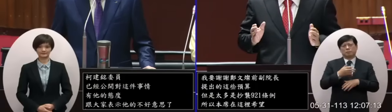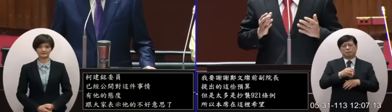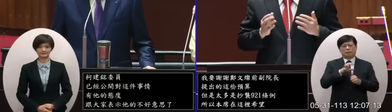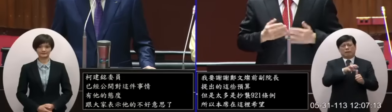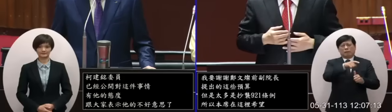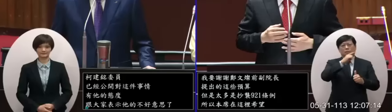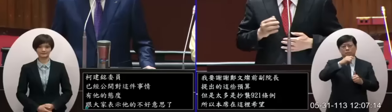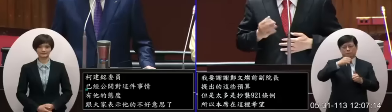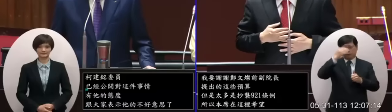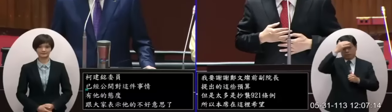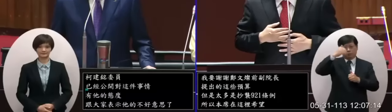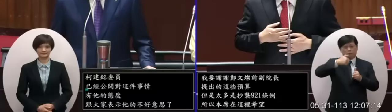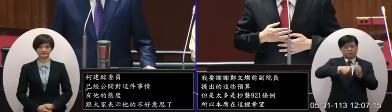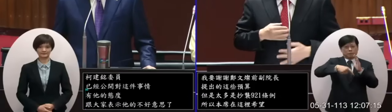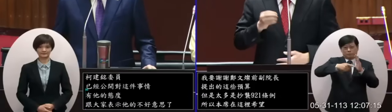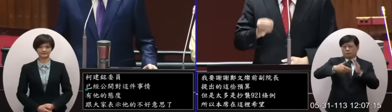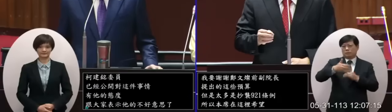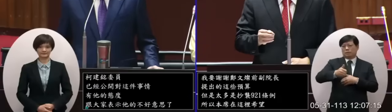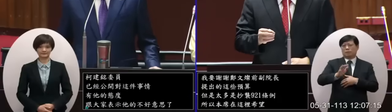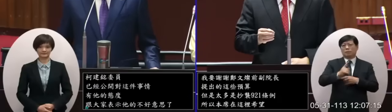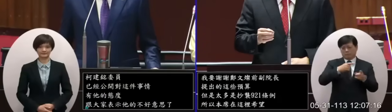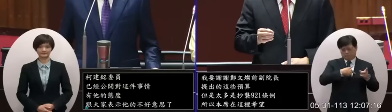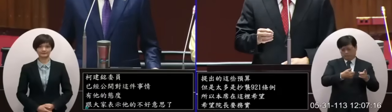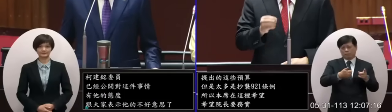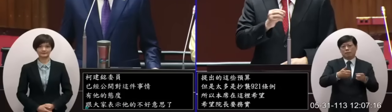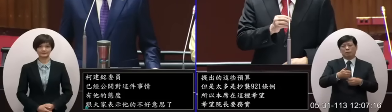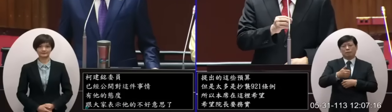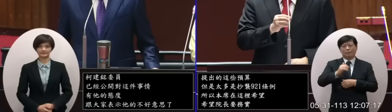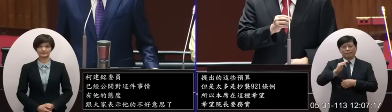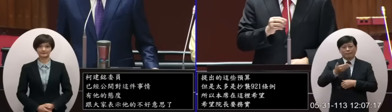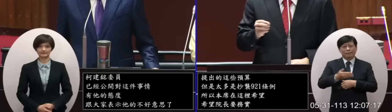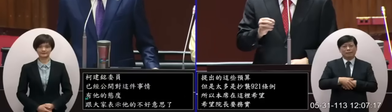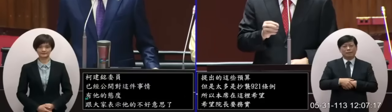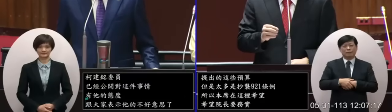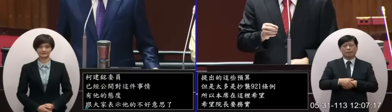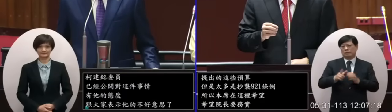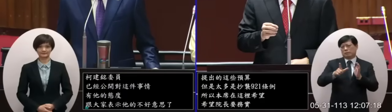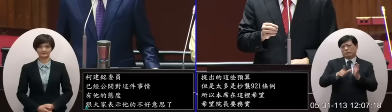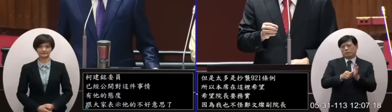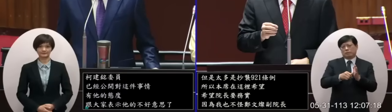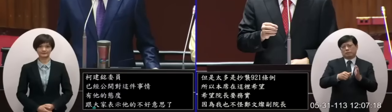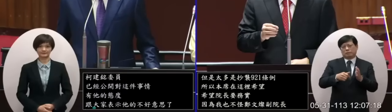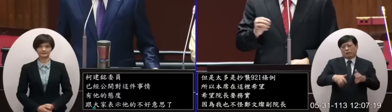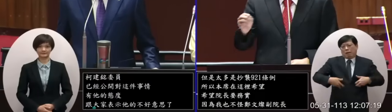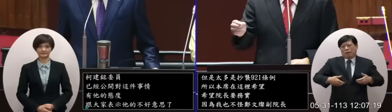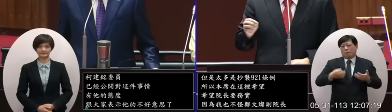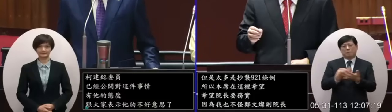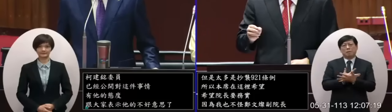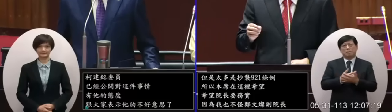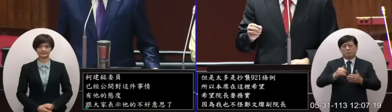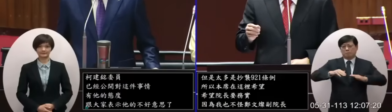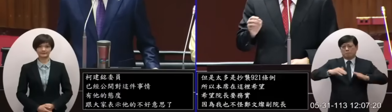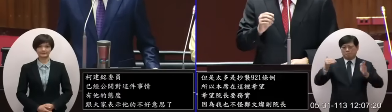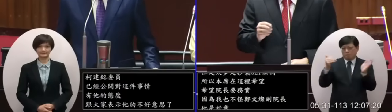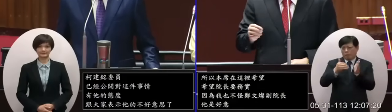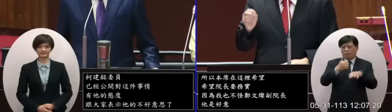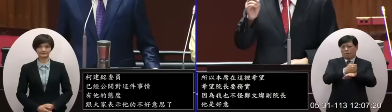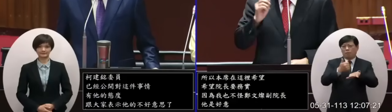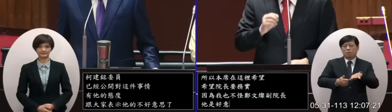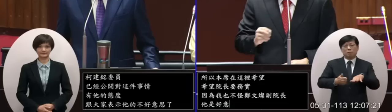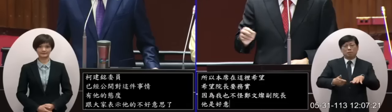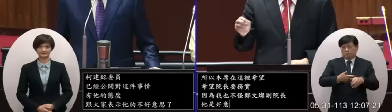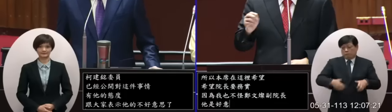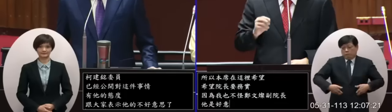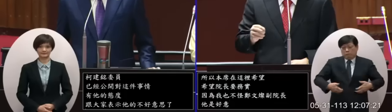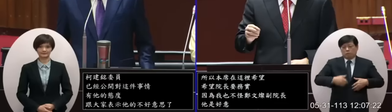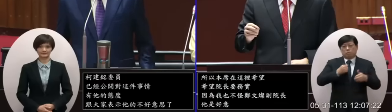文灿院长，他是好意，但是因为时间太短，马上要卸任，急救章很